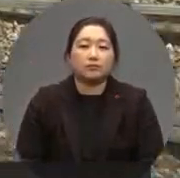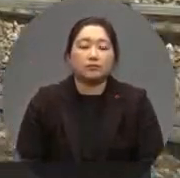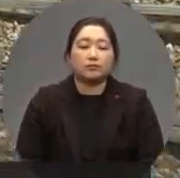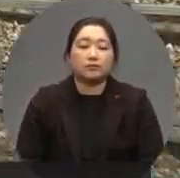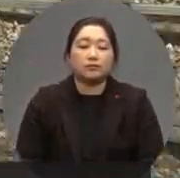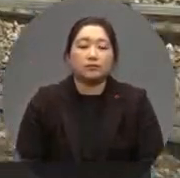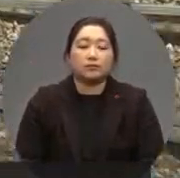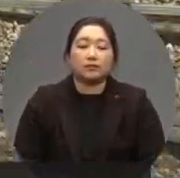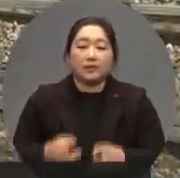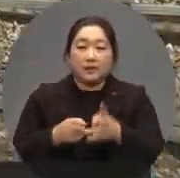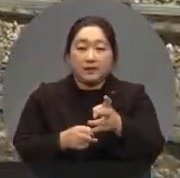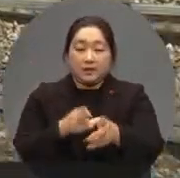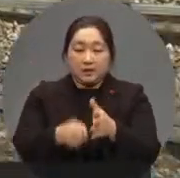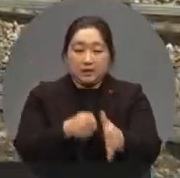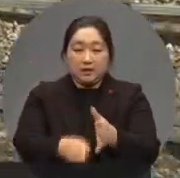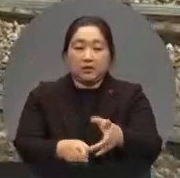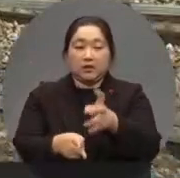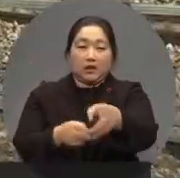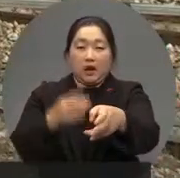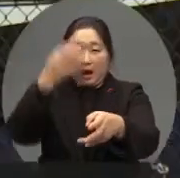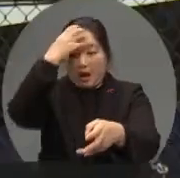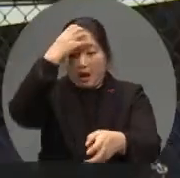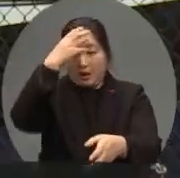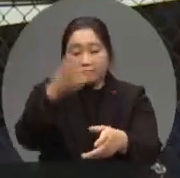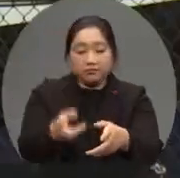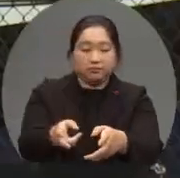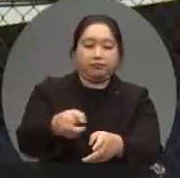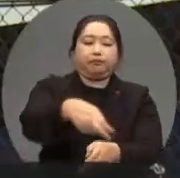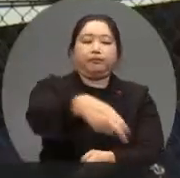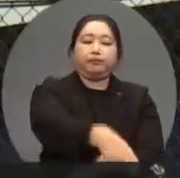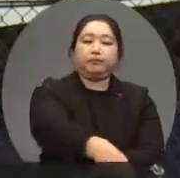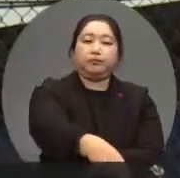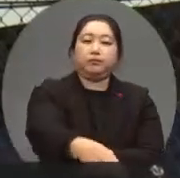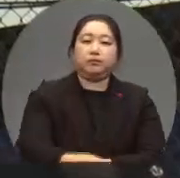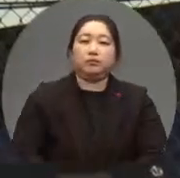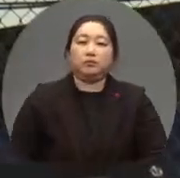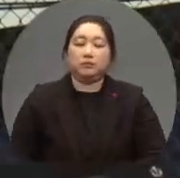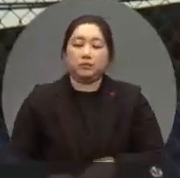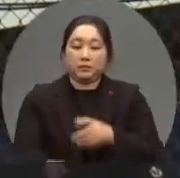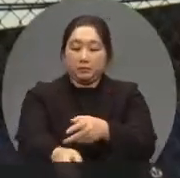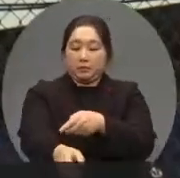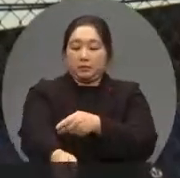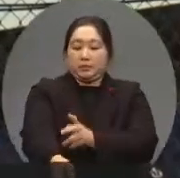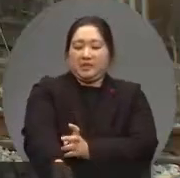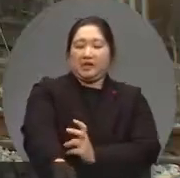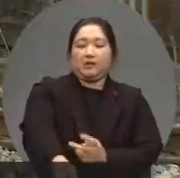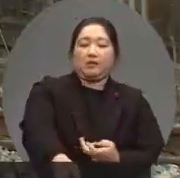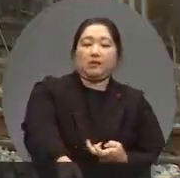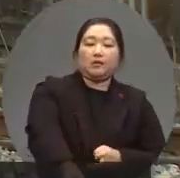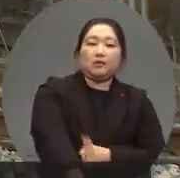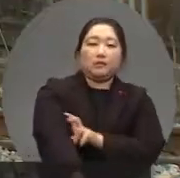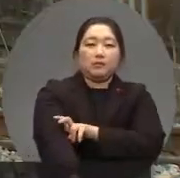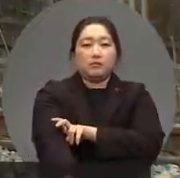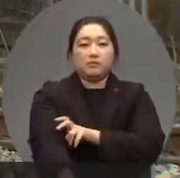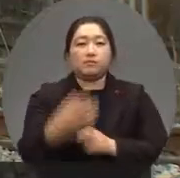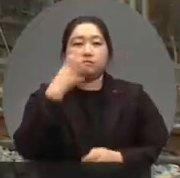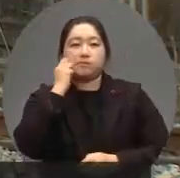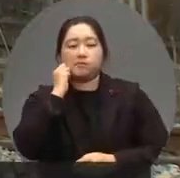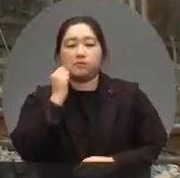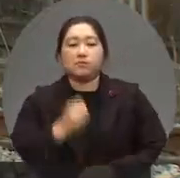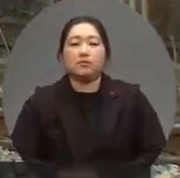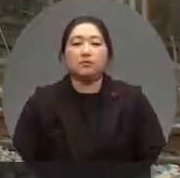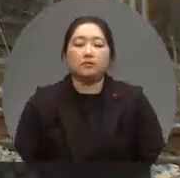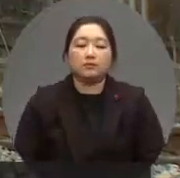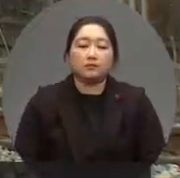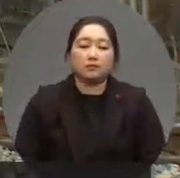열차의 앞머리가 고꾸라져 도로에 처 박혔습니다 열차 뒷부분은 뒤틀려 한쪽으로 기울어졌습니다